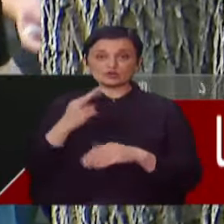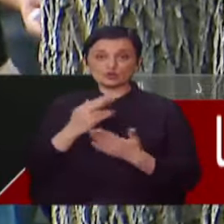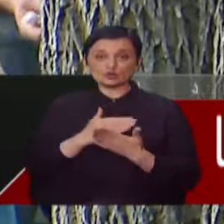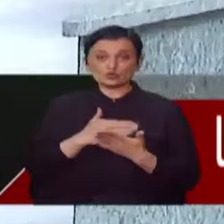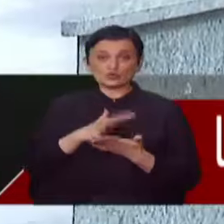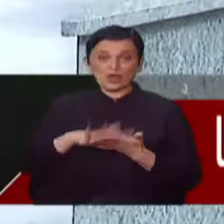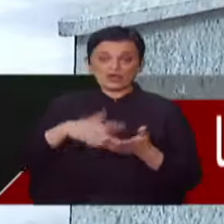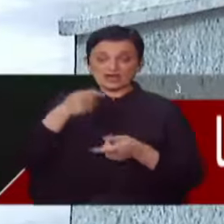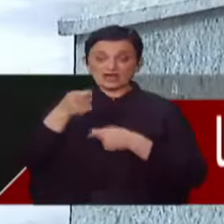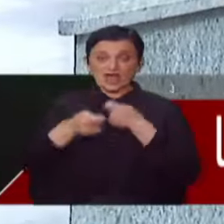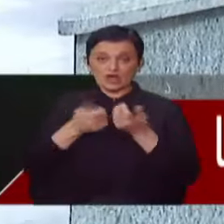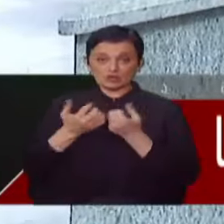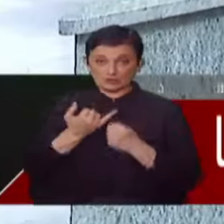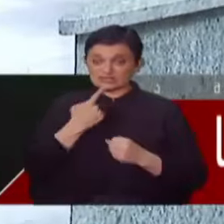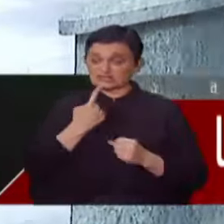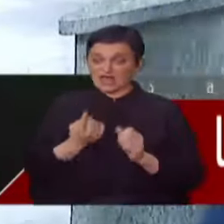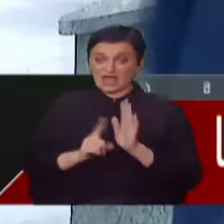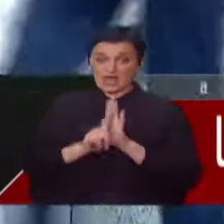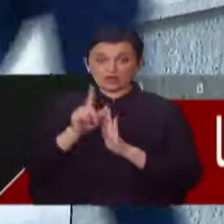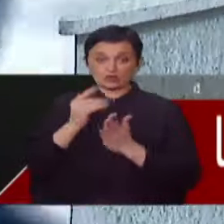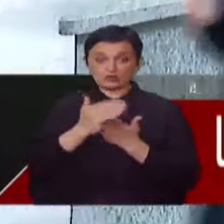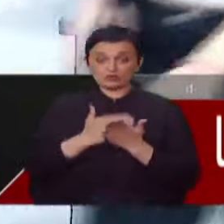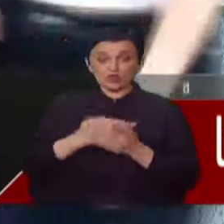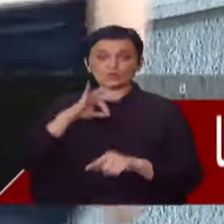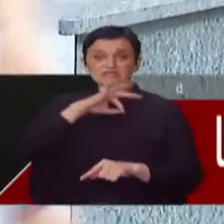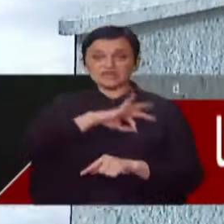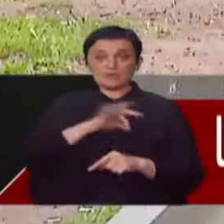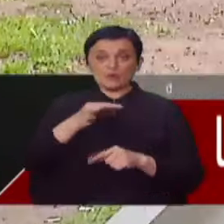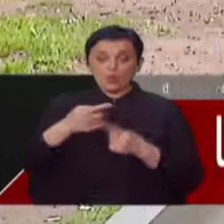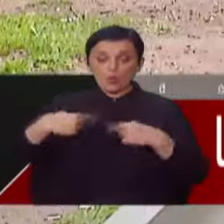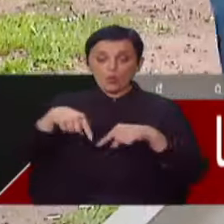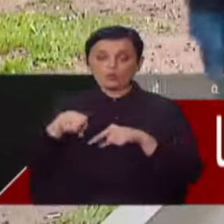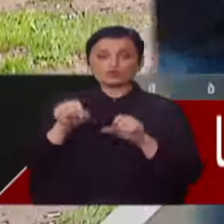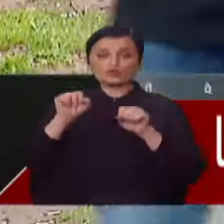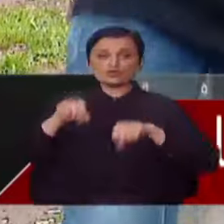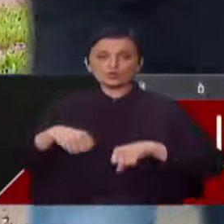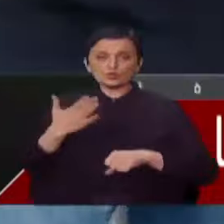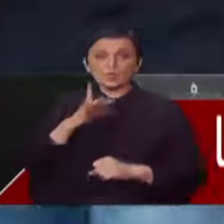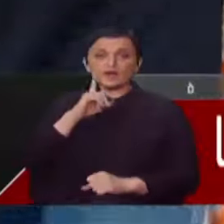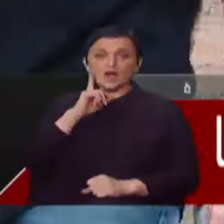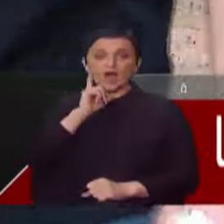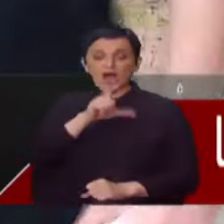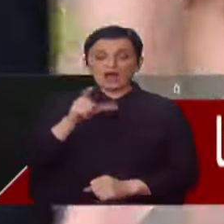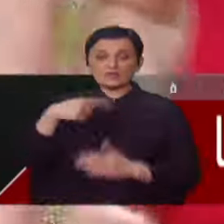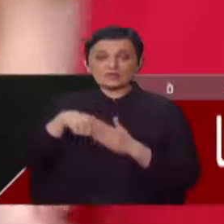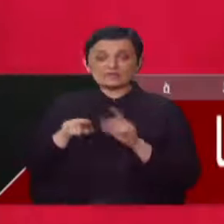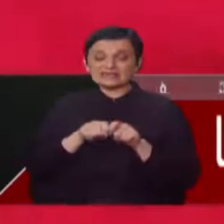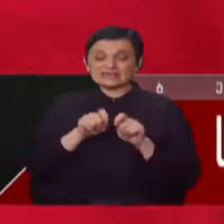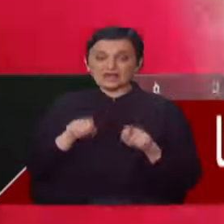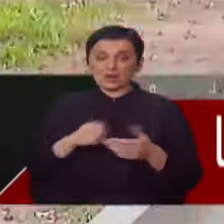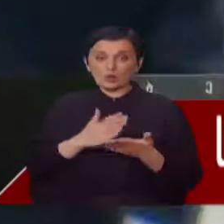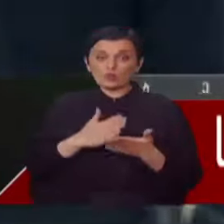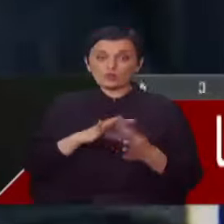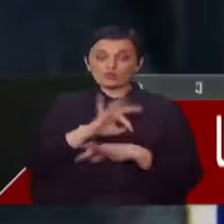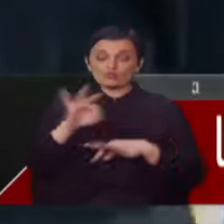პროგრამაზე განაცხადების მიღებას წელსაც იწყებს. ამ პროგრამით სარგებლობა იმ ორგანიზაციებს შეუძლიათ, რომლებიც ახალგაზრდების მიერ არის დაფუძნებული.